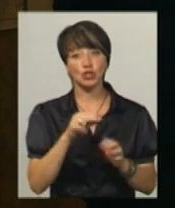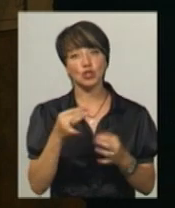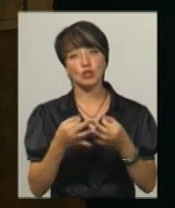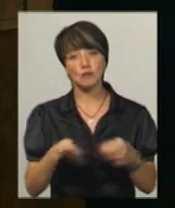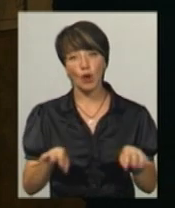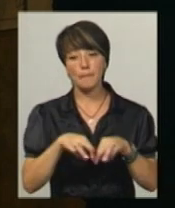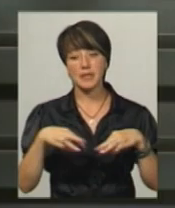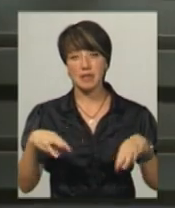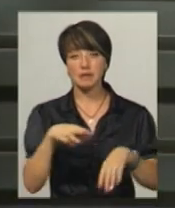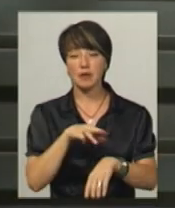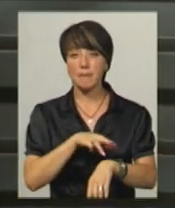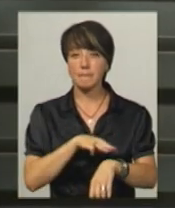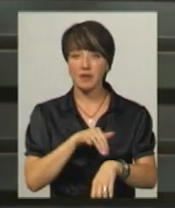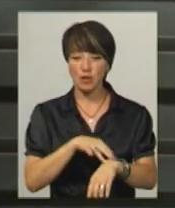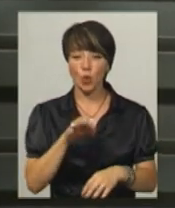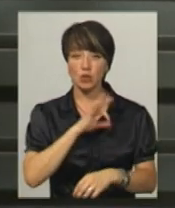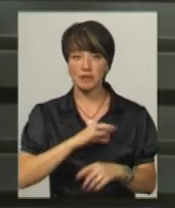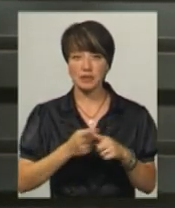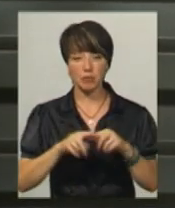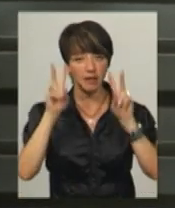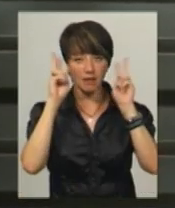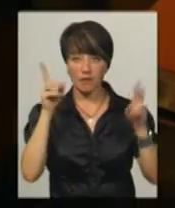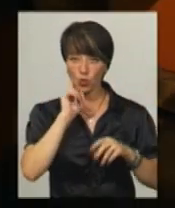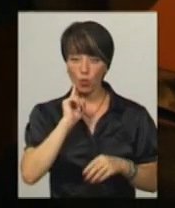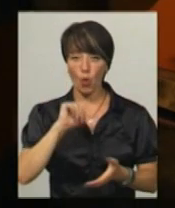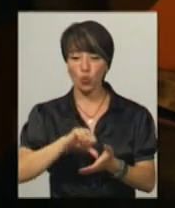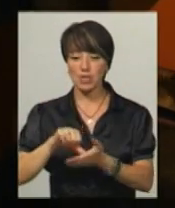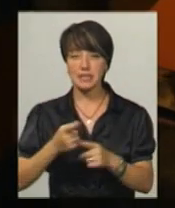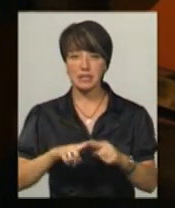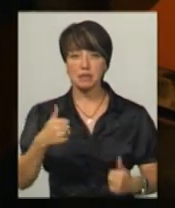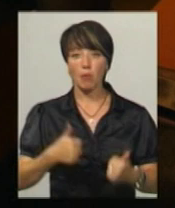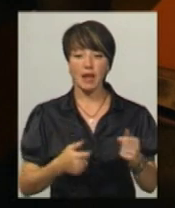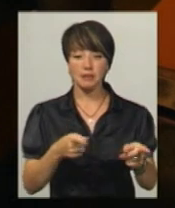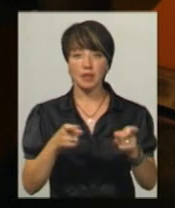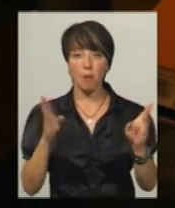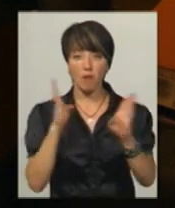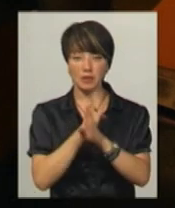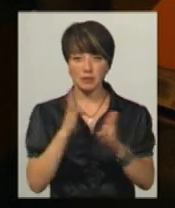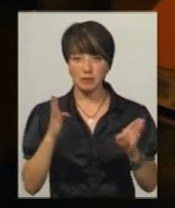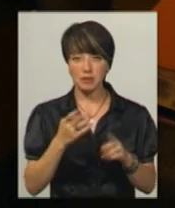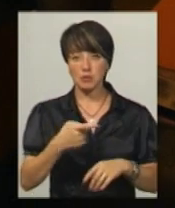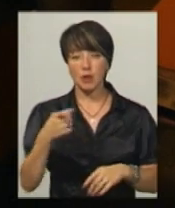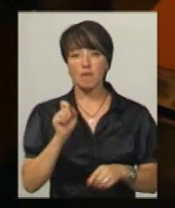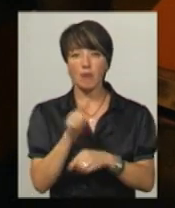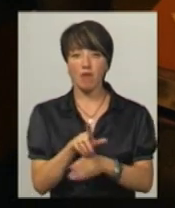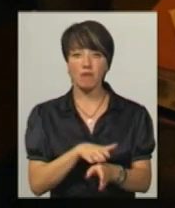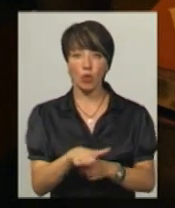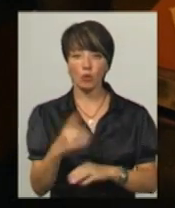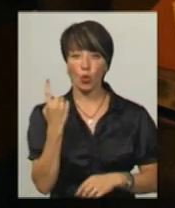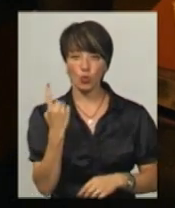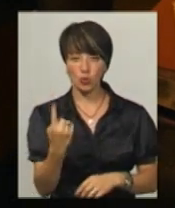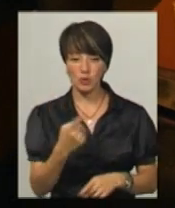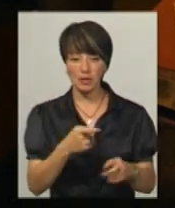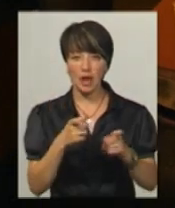дозволять Міністерство МВС знову нею користуватися, поки невідомо. Учасники цих змагань зі стрільби з пневматичних пістолетів вправо виконували одну.